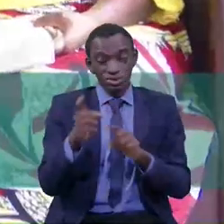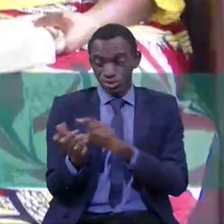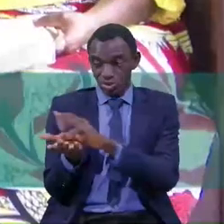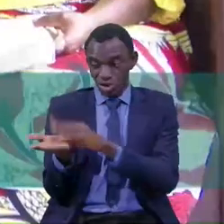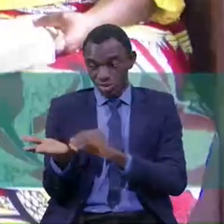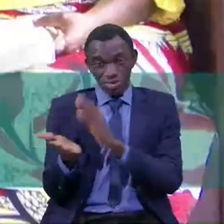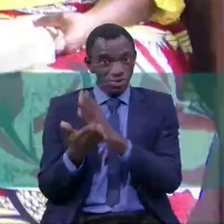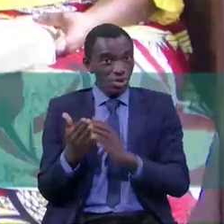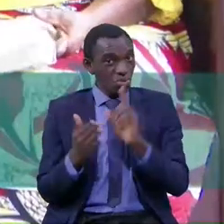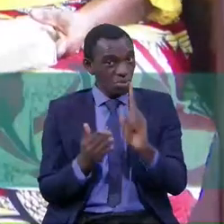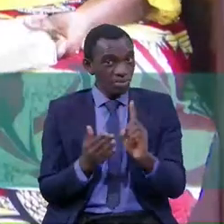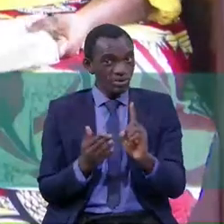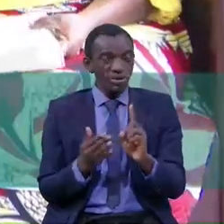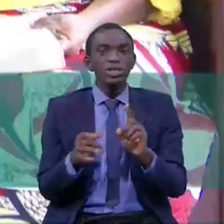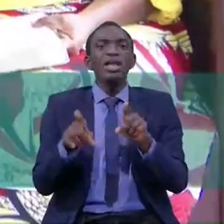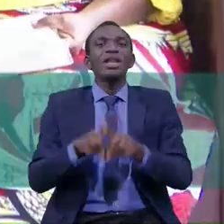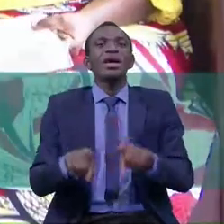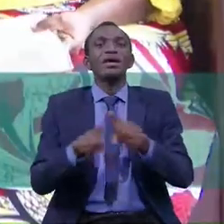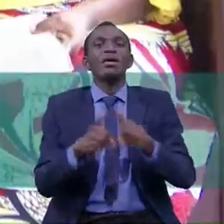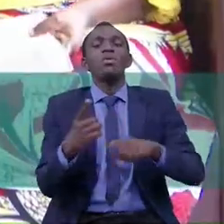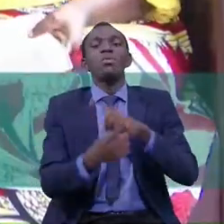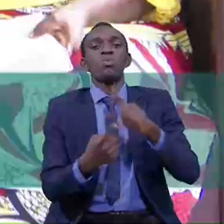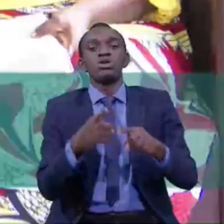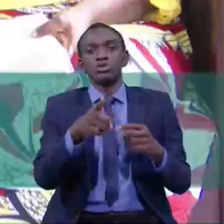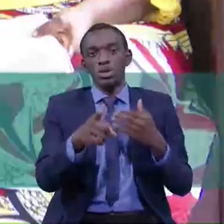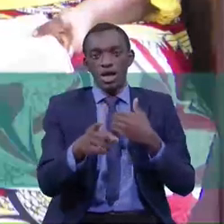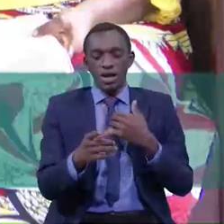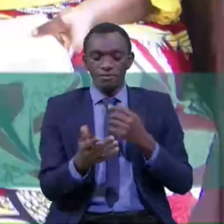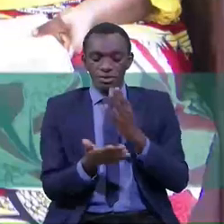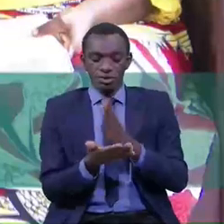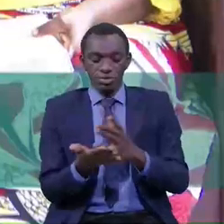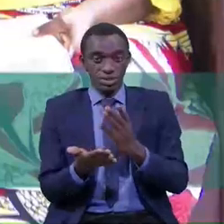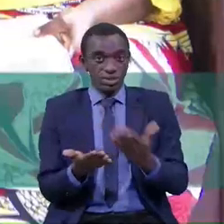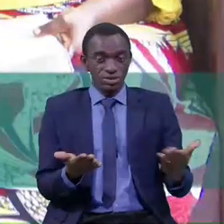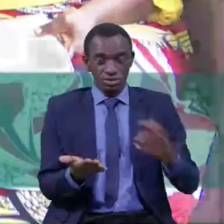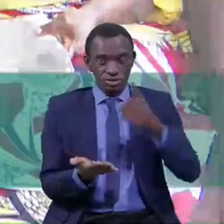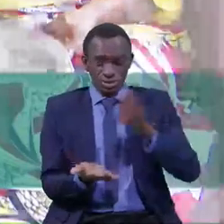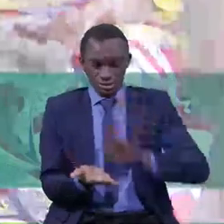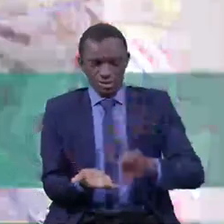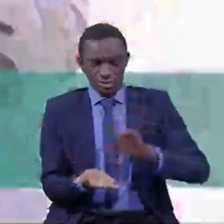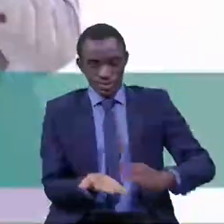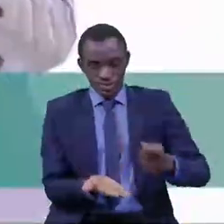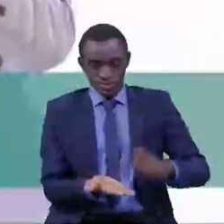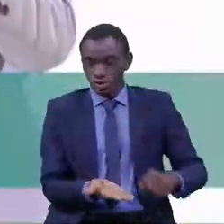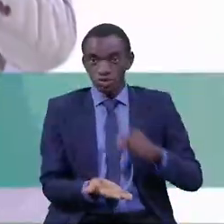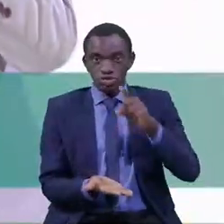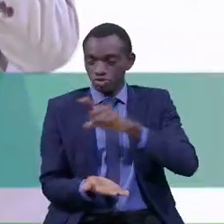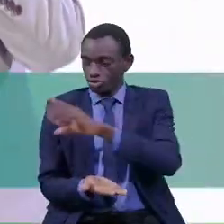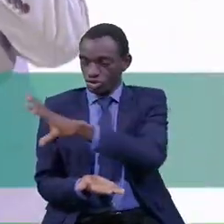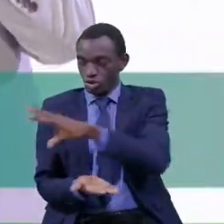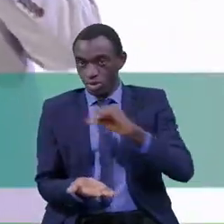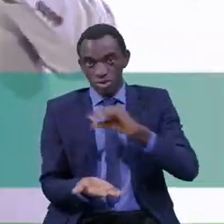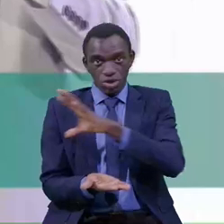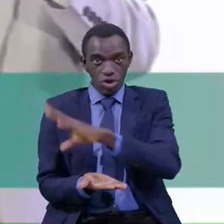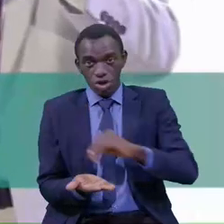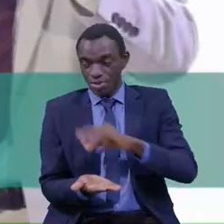quelqu'un, c'est comme quand tu as quelque chose d'écrit. Et tu copies cette chose de